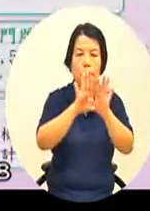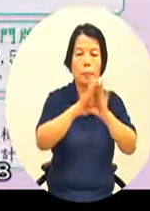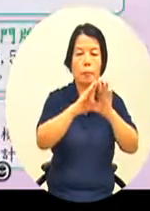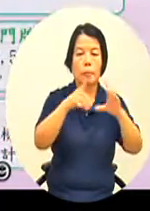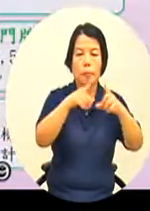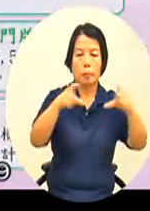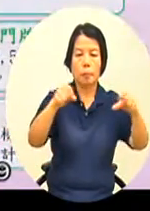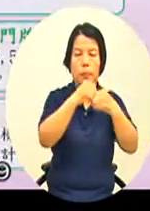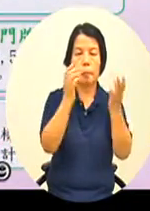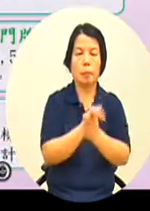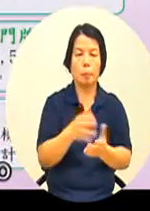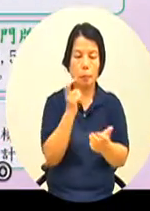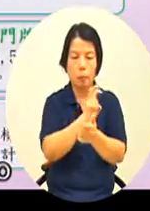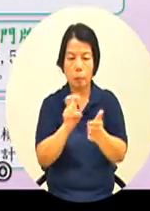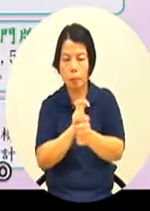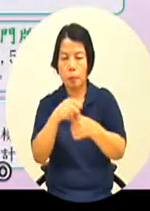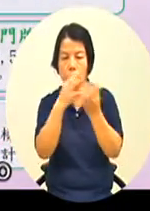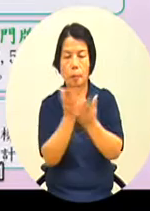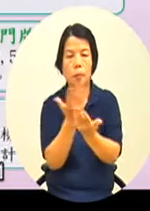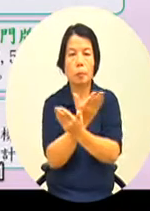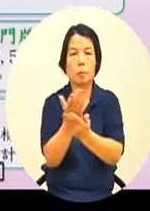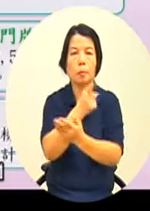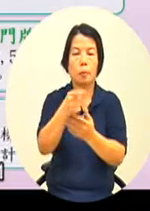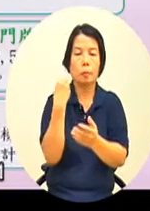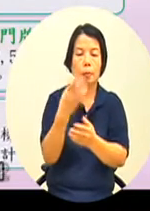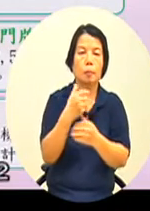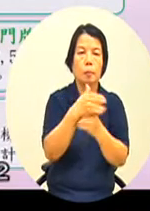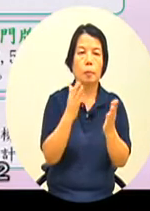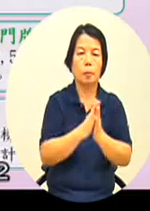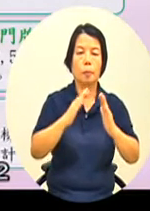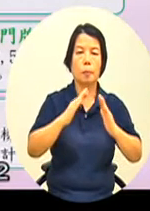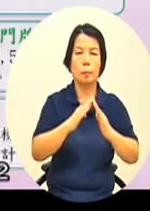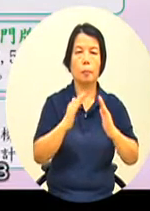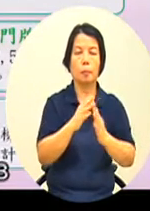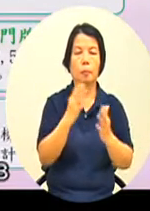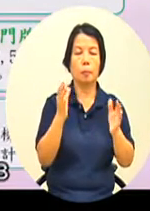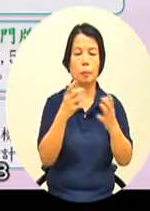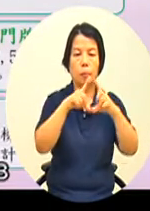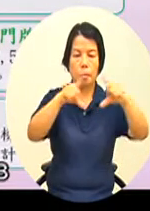我们清查跟换补新式的门牌、加户门牌。那我们也